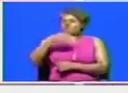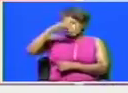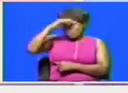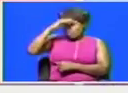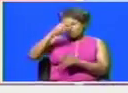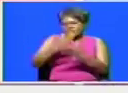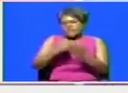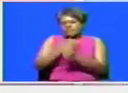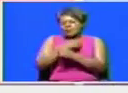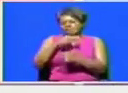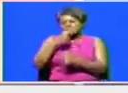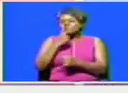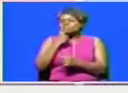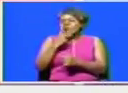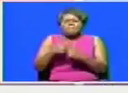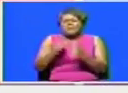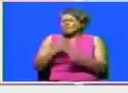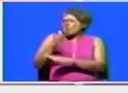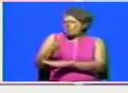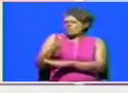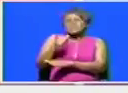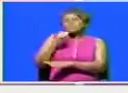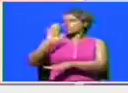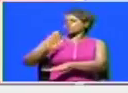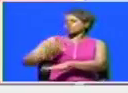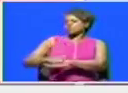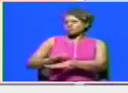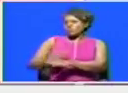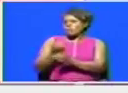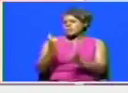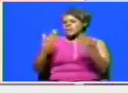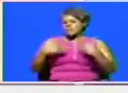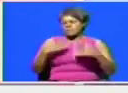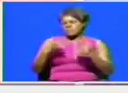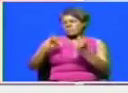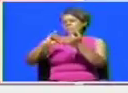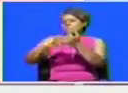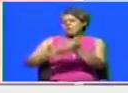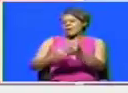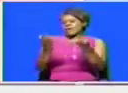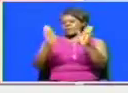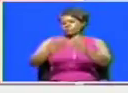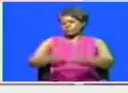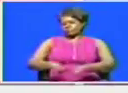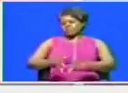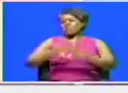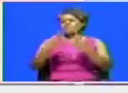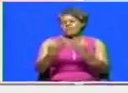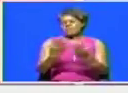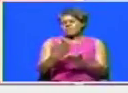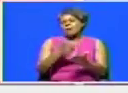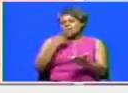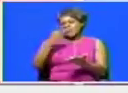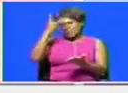lakini ikipitiliza sana inakuwa sio vizuri. Ndio maana watu wengi ndoa zao zimesambaratika kwa sababu ya pombe. Familia pia, kuna wazazi huku